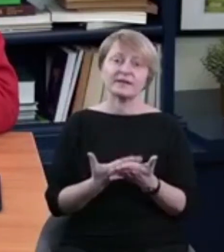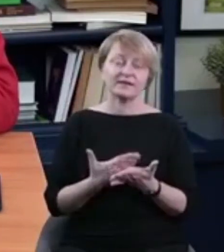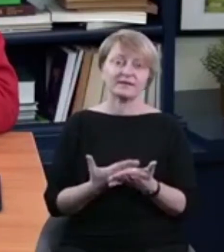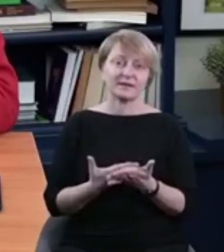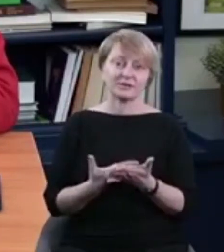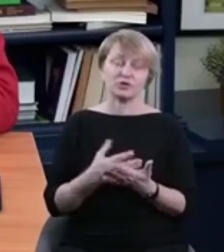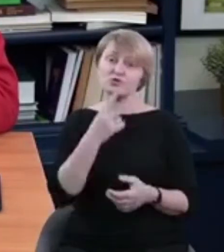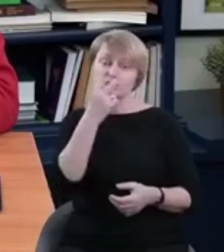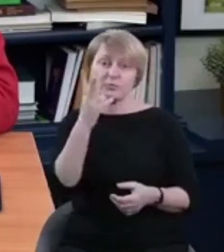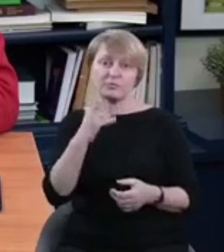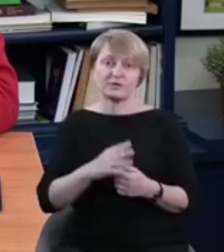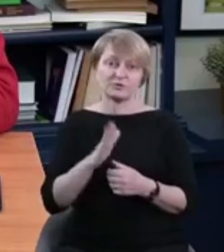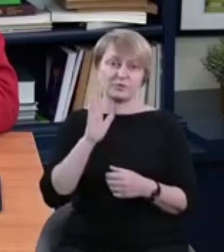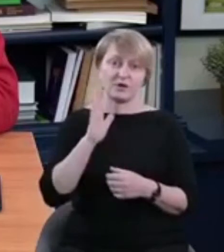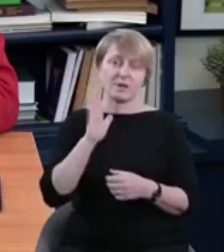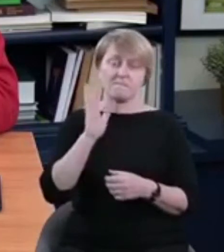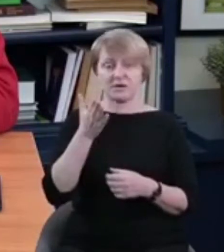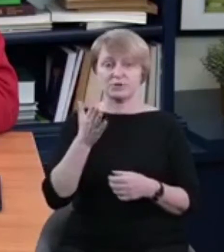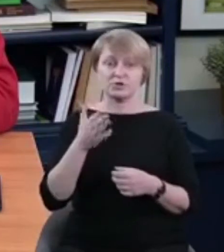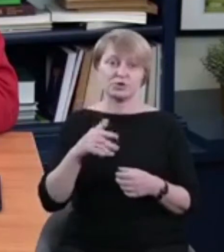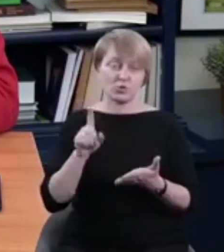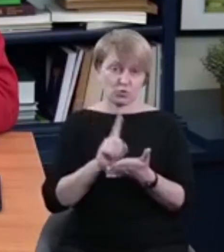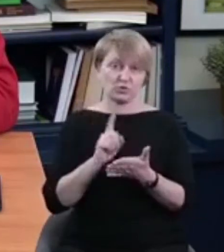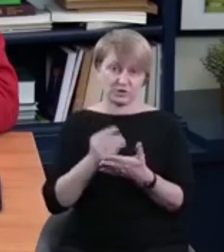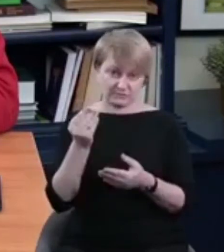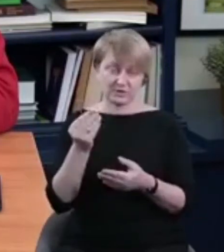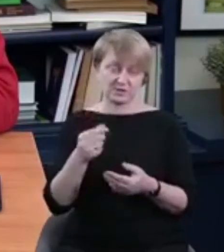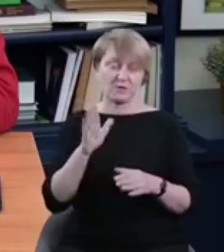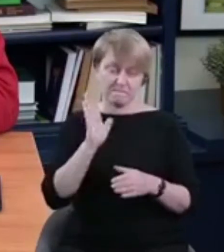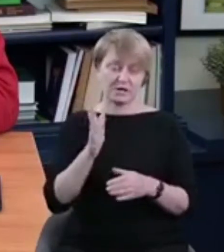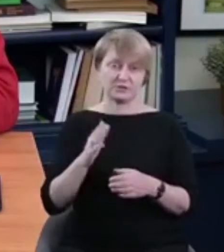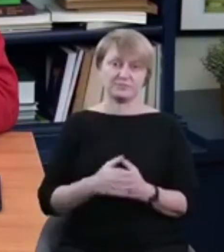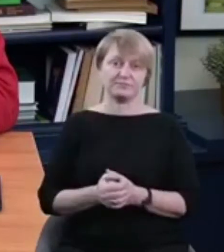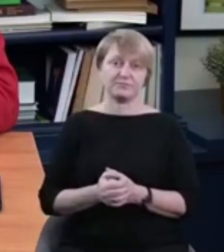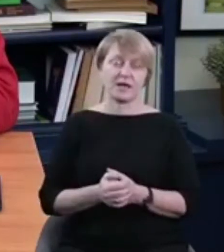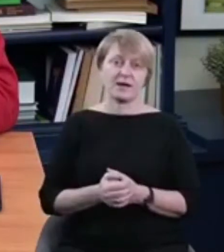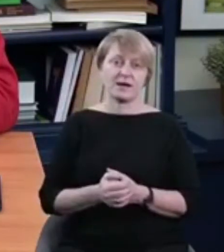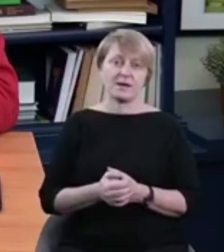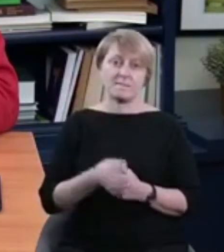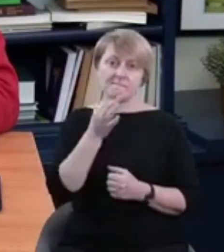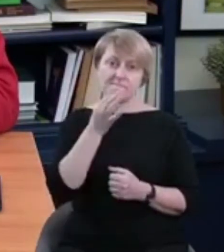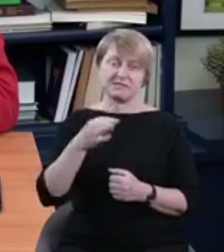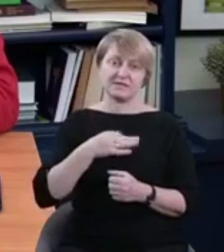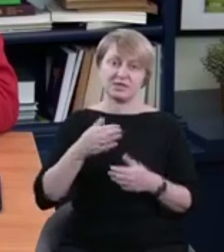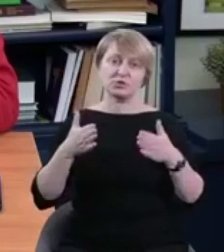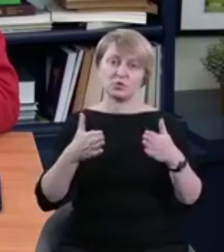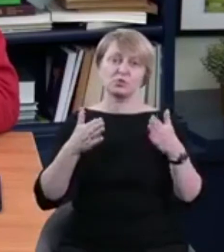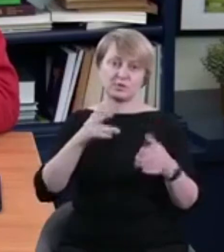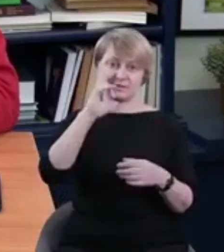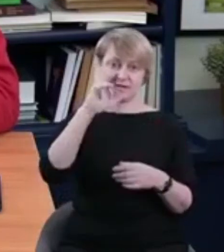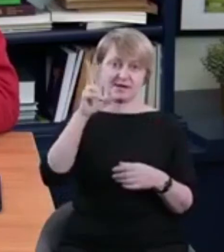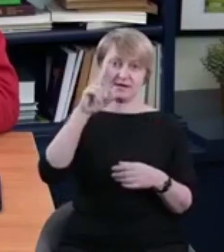zobaczymy jakie będą możliwości finansowe że będziemy starali się zrobić pan bartłomiej pytał wojownicy ulicy krakowskiej strzeleckiej